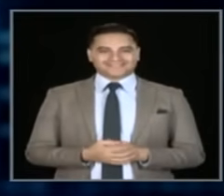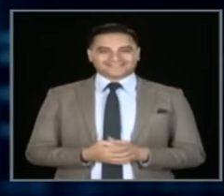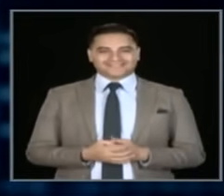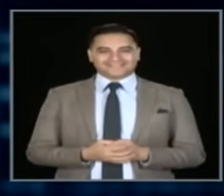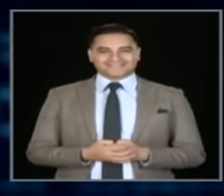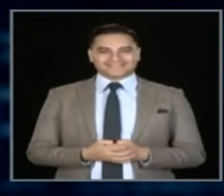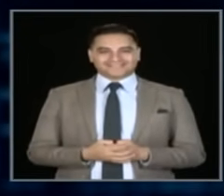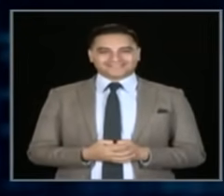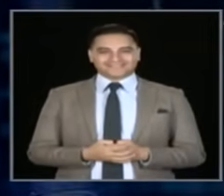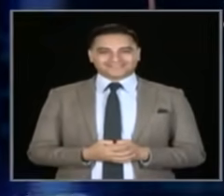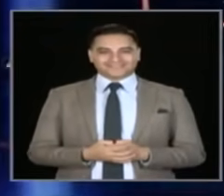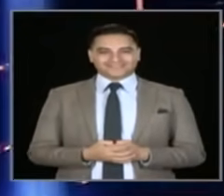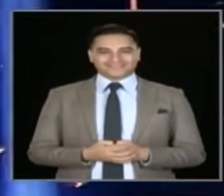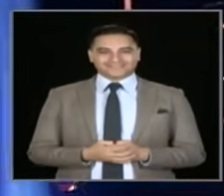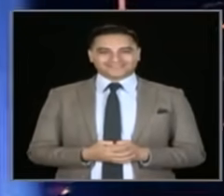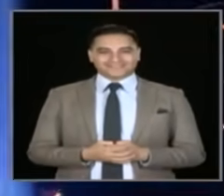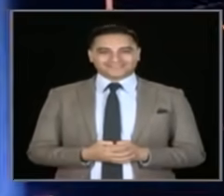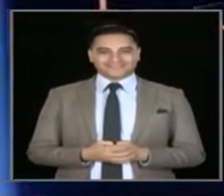ضربات جزاء.